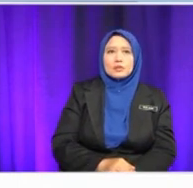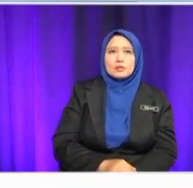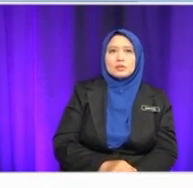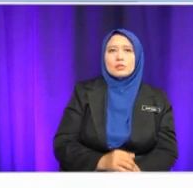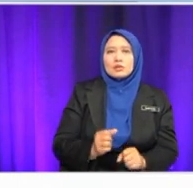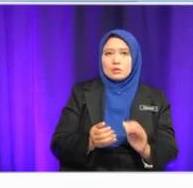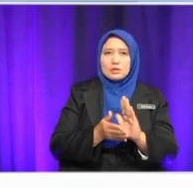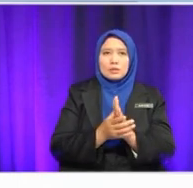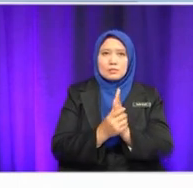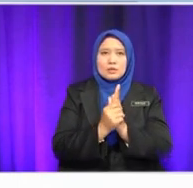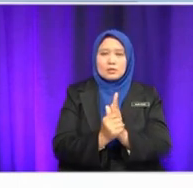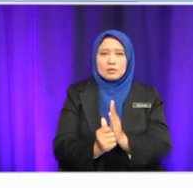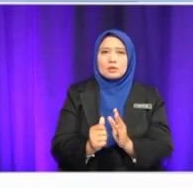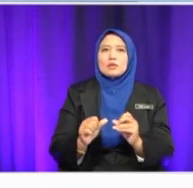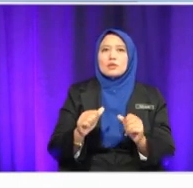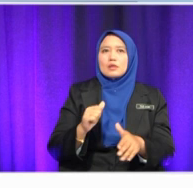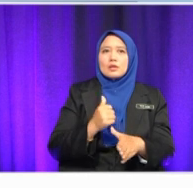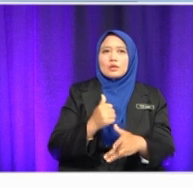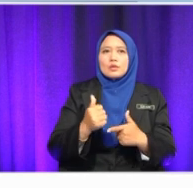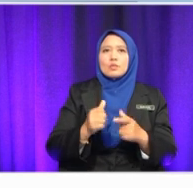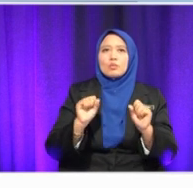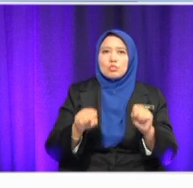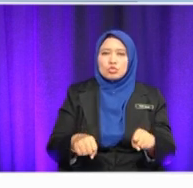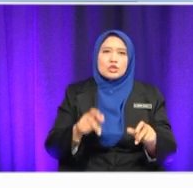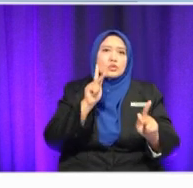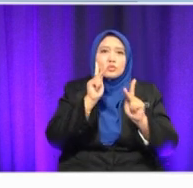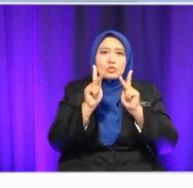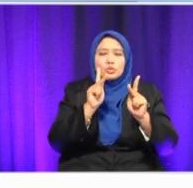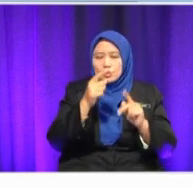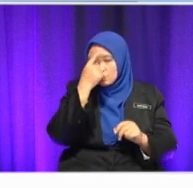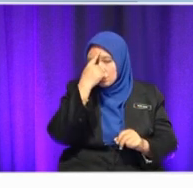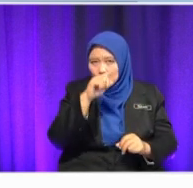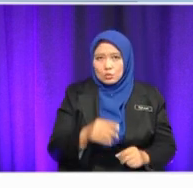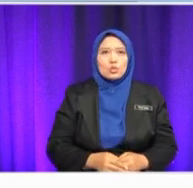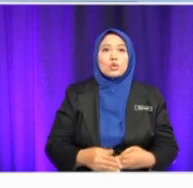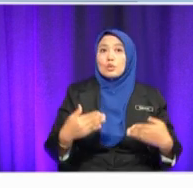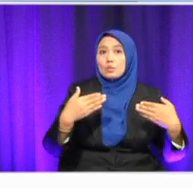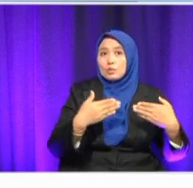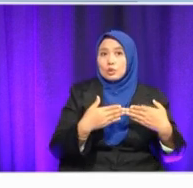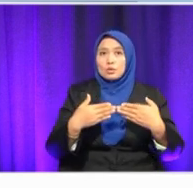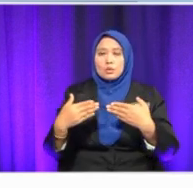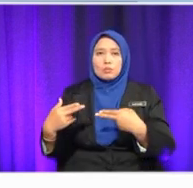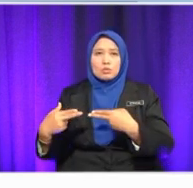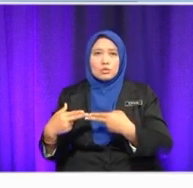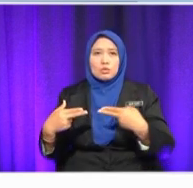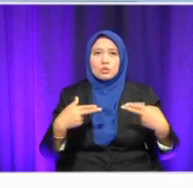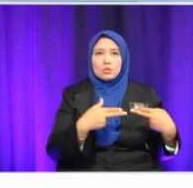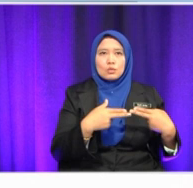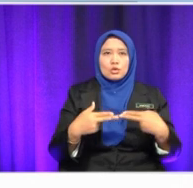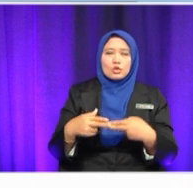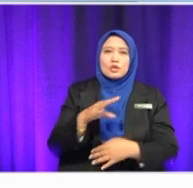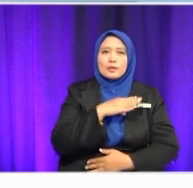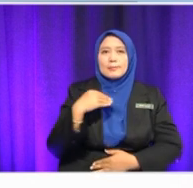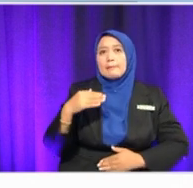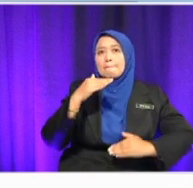atau kebolehan individu berkomunikasi menjalin hubungan dan membina kejayaan dengan orang lain oke